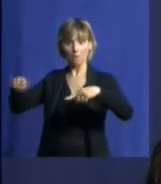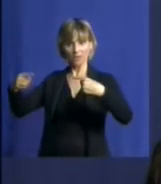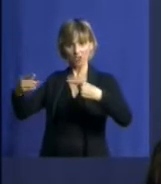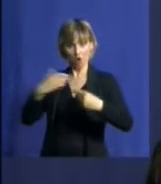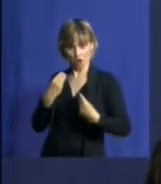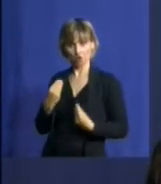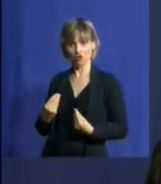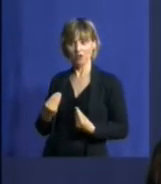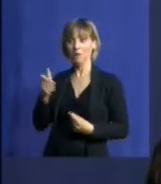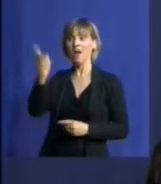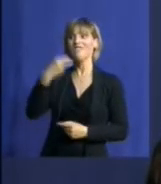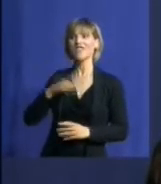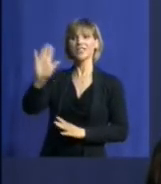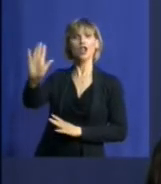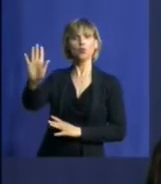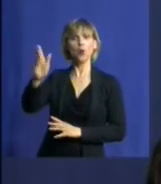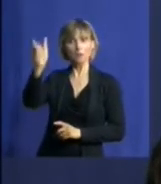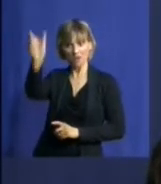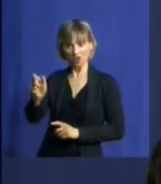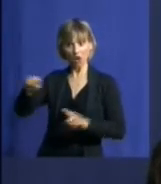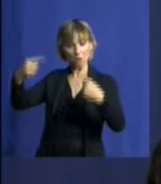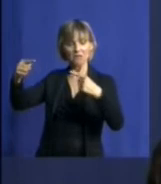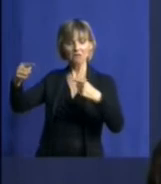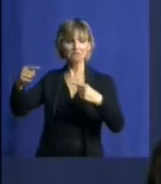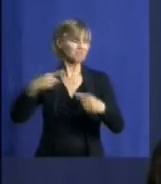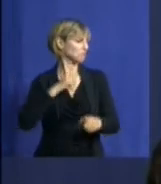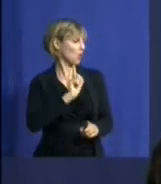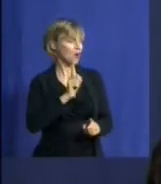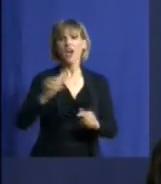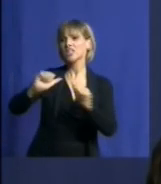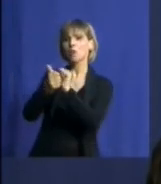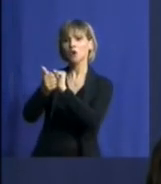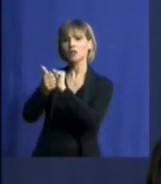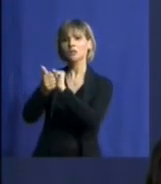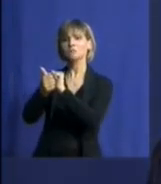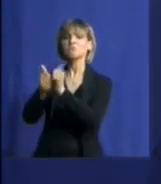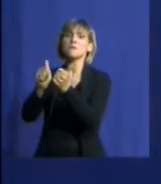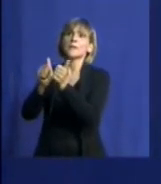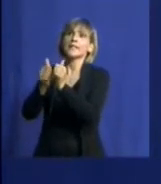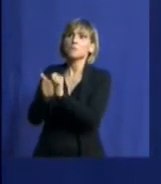sei una persona competitiva? No. E nello sport?